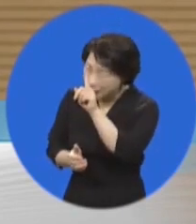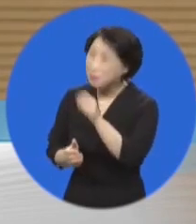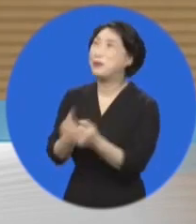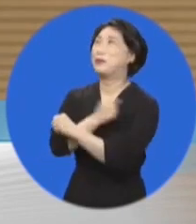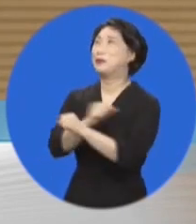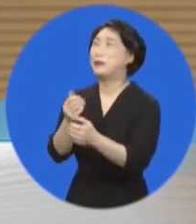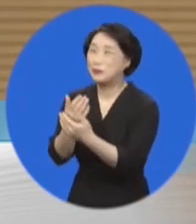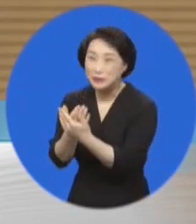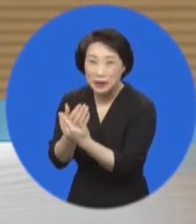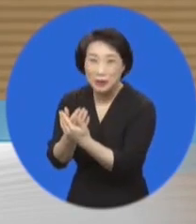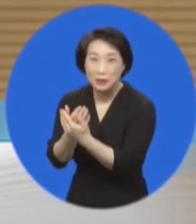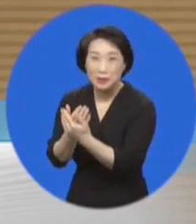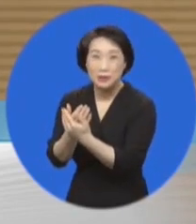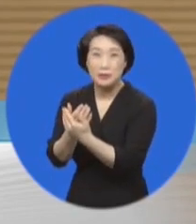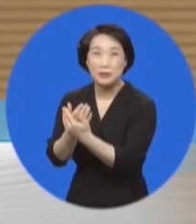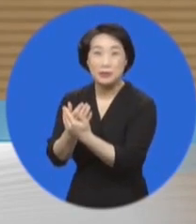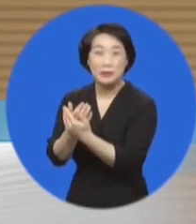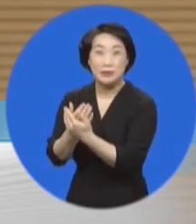한번 용서해 주세요.